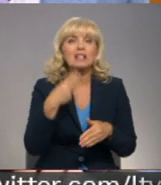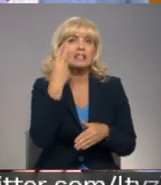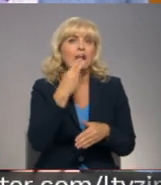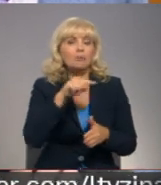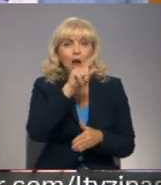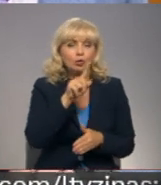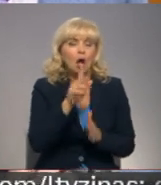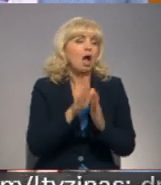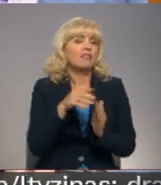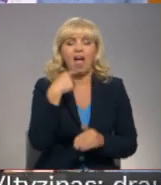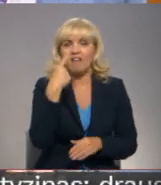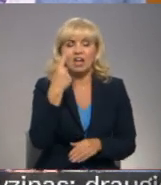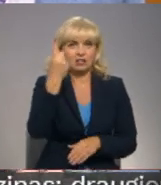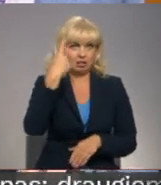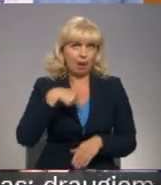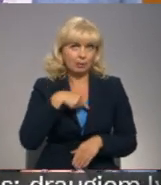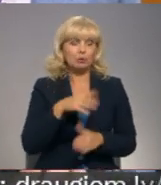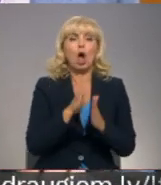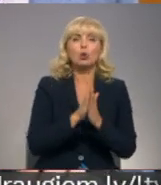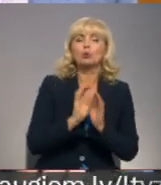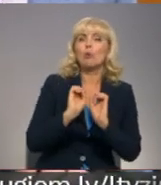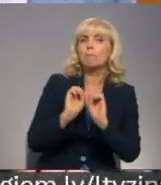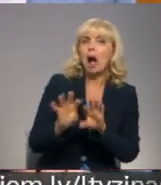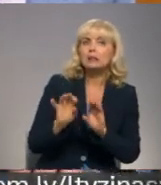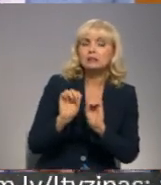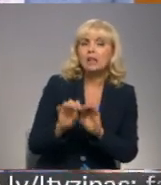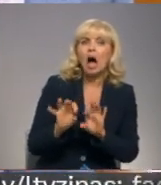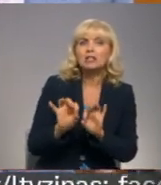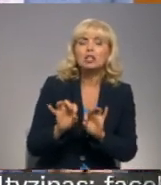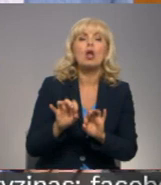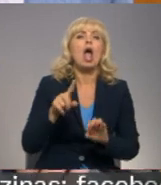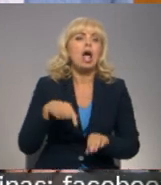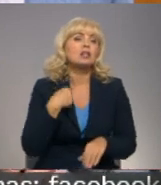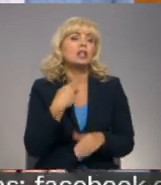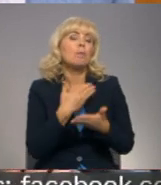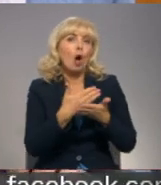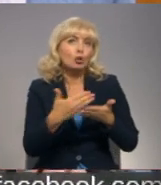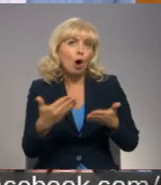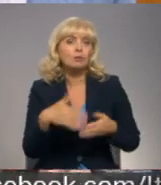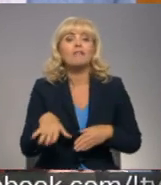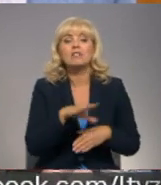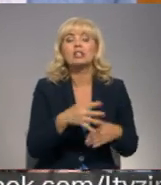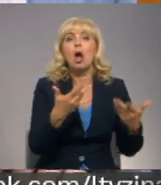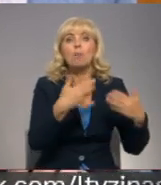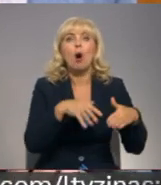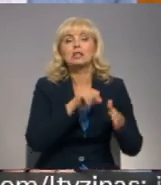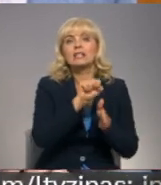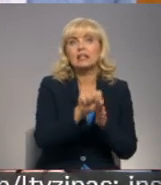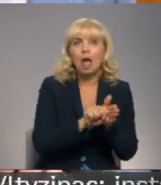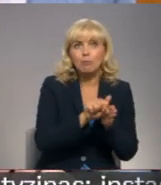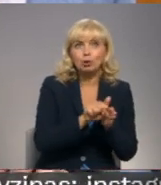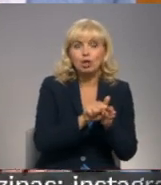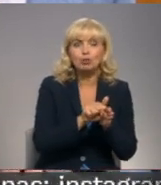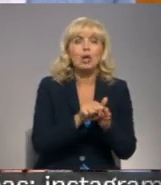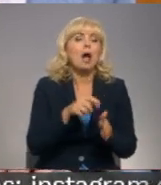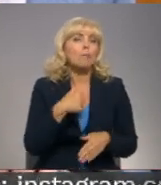no mums lūdzu pastāstiet kaut ko no tribunes un turpināt visas šīs politiskās debatas un politisko